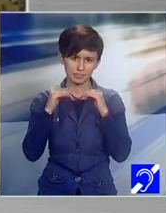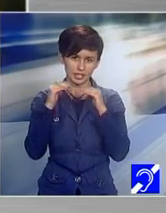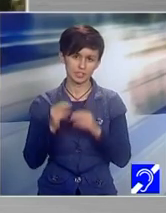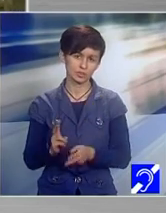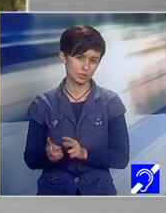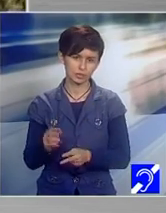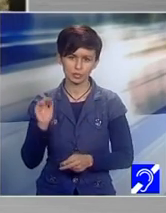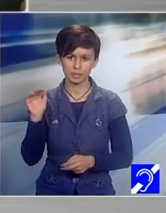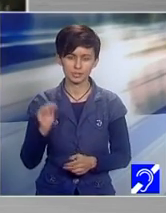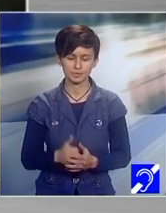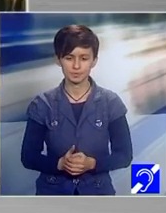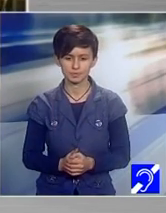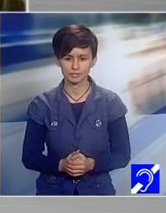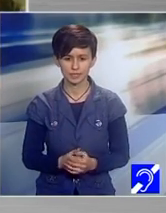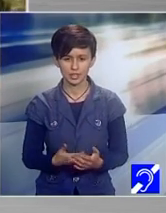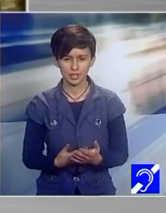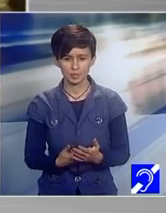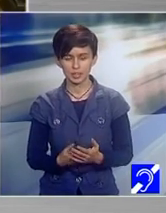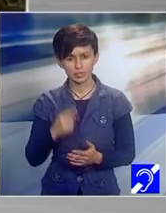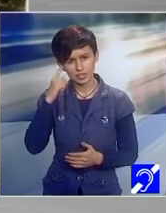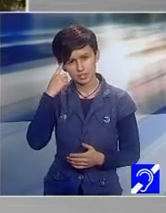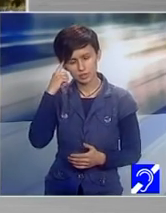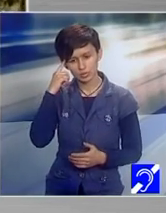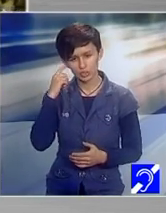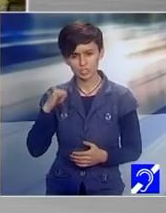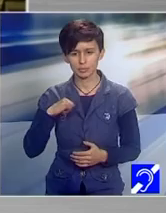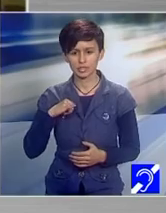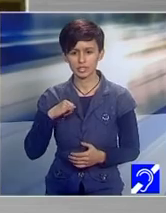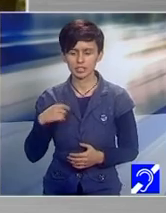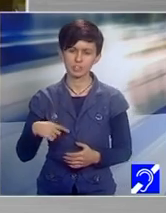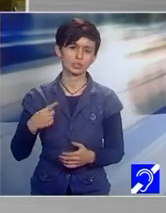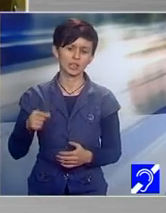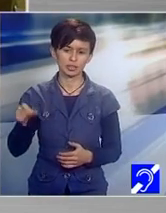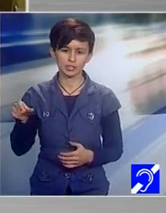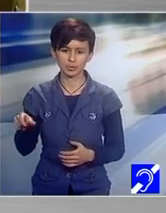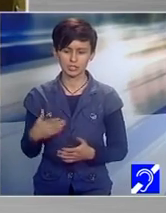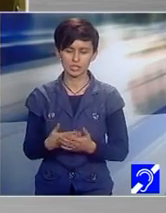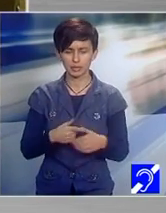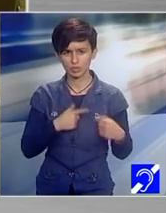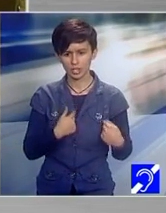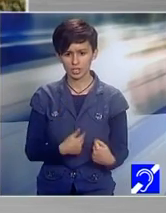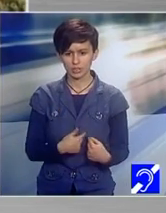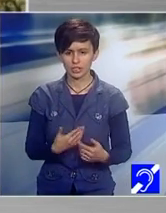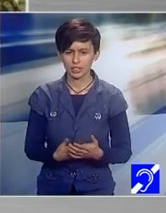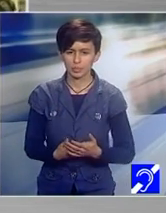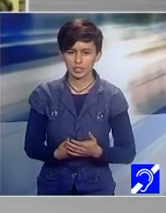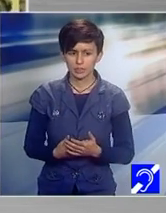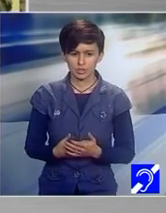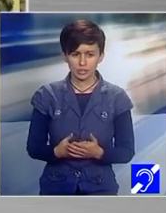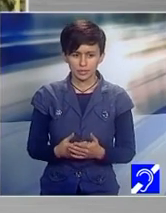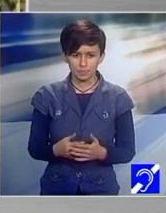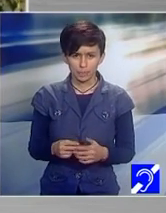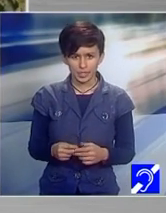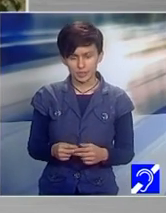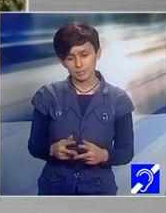În primul și an... Ca să ne dăm seama de interesul celorlalți pentru, da, a dona, pentru a-și aduce cumva...